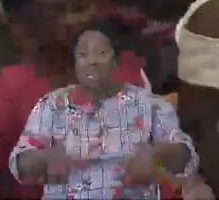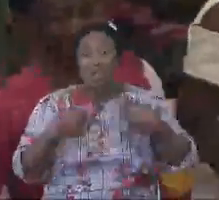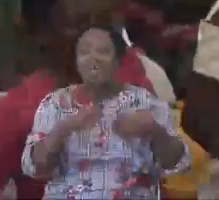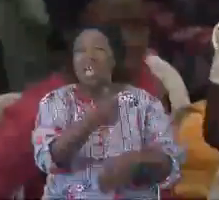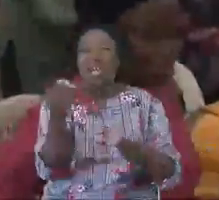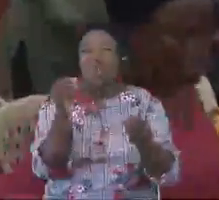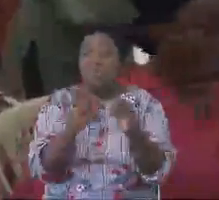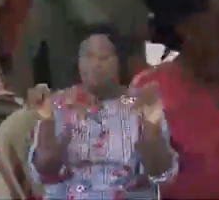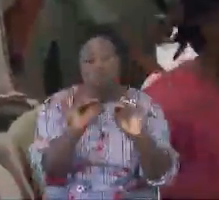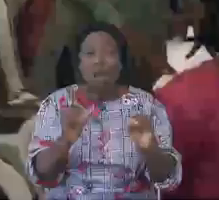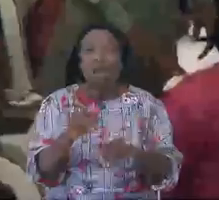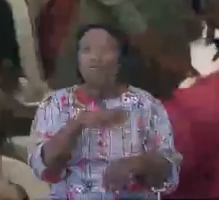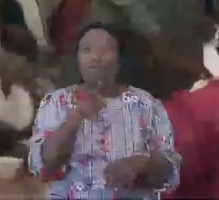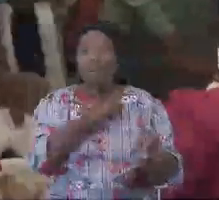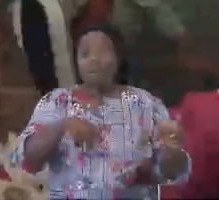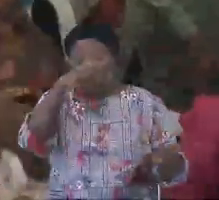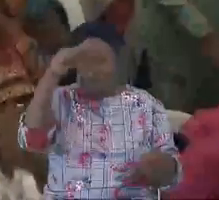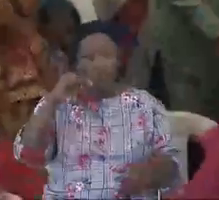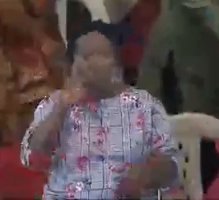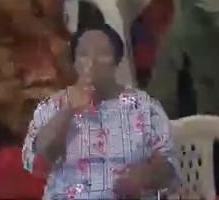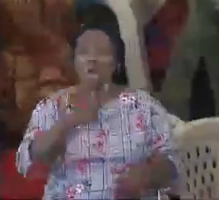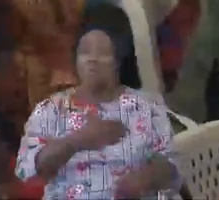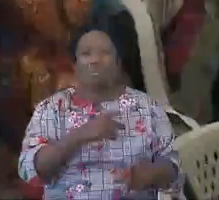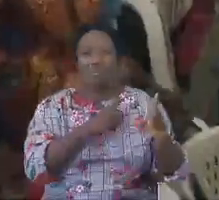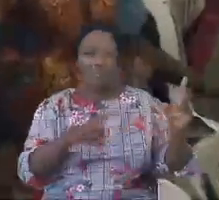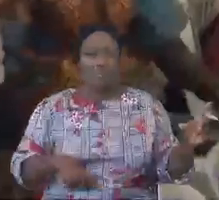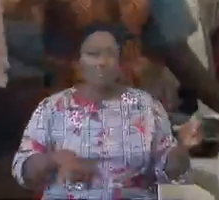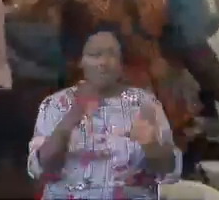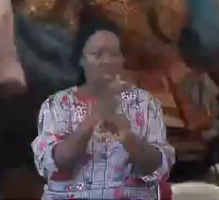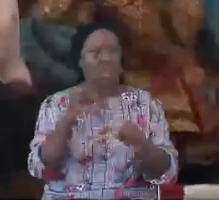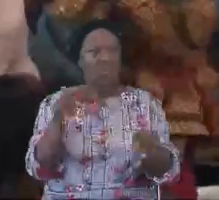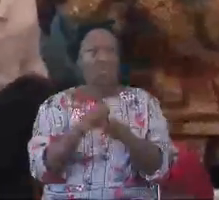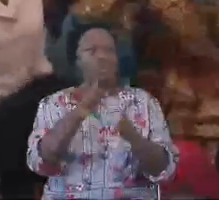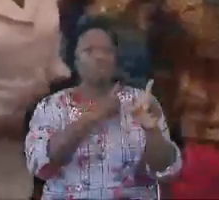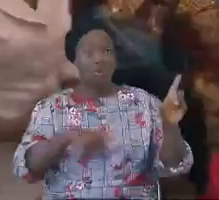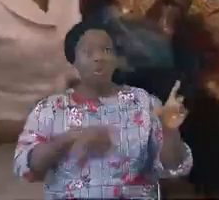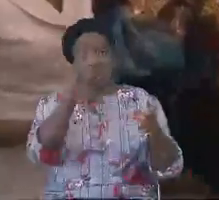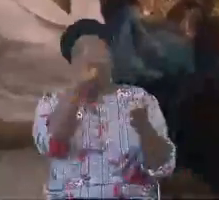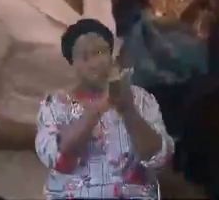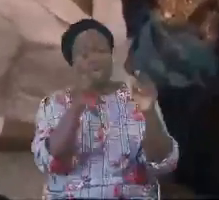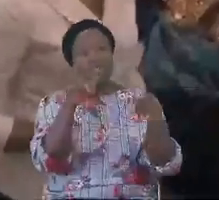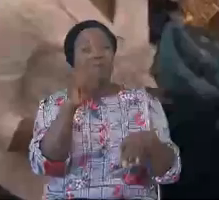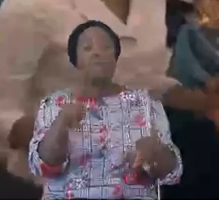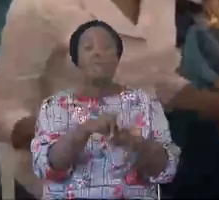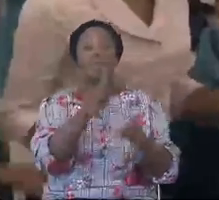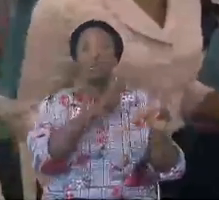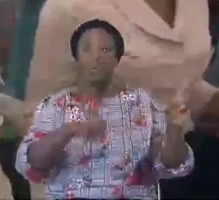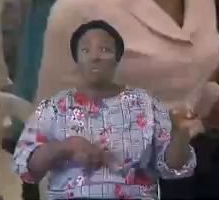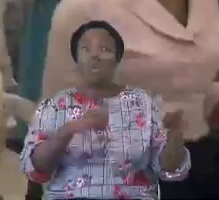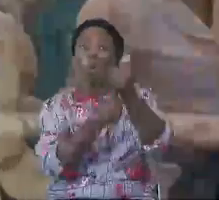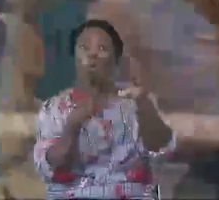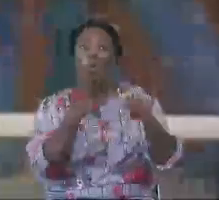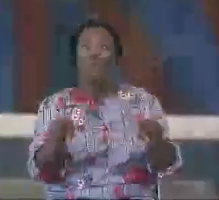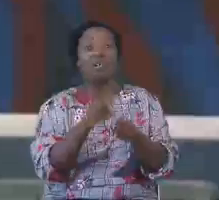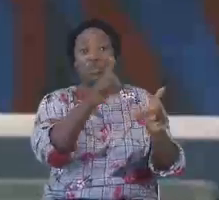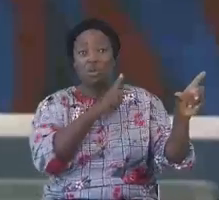ne peut pas avoir d'autorité dans ma vie. Parce que tu es mon Seigneur. Prends-le comme